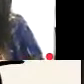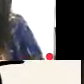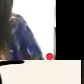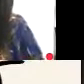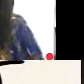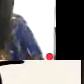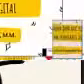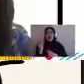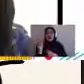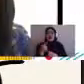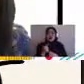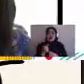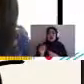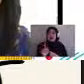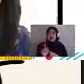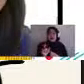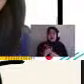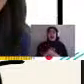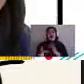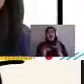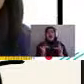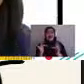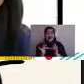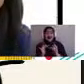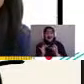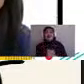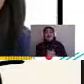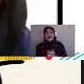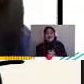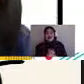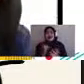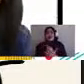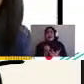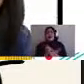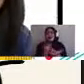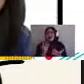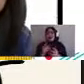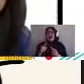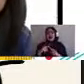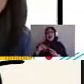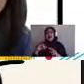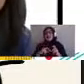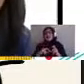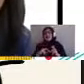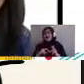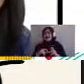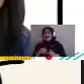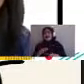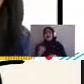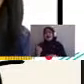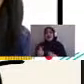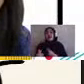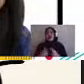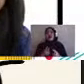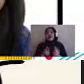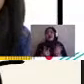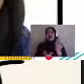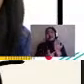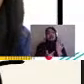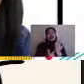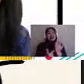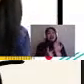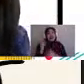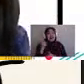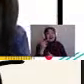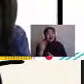lewat online. Nah, sebenarnya apa sih tips and trick-nya kalau kita ini bertransaksi digital gitu ya? Next